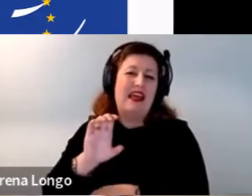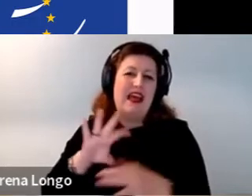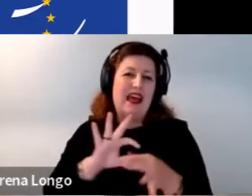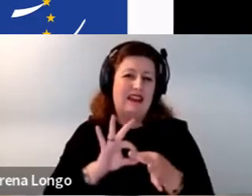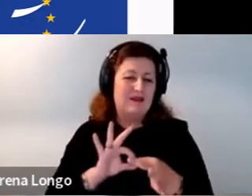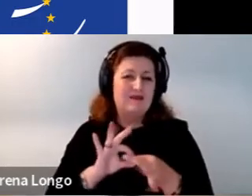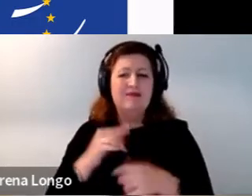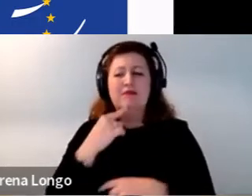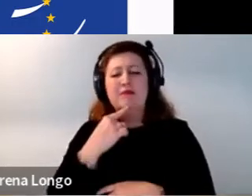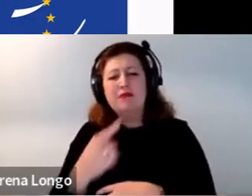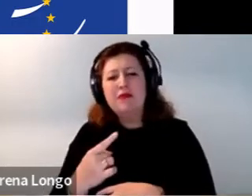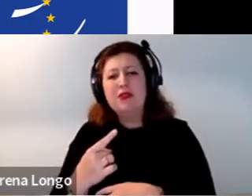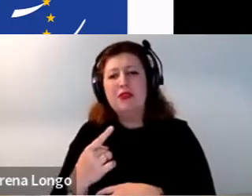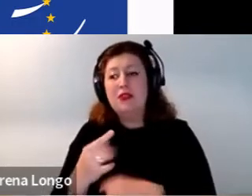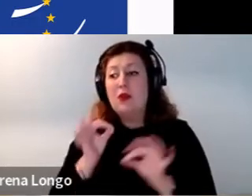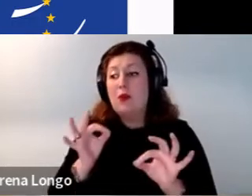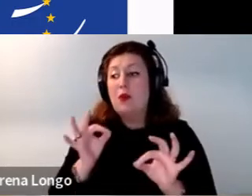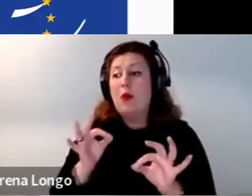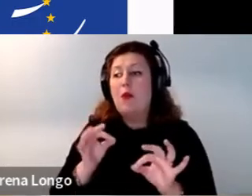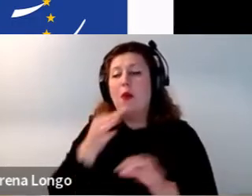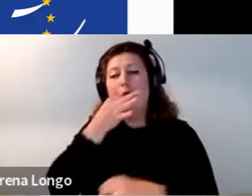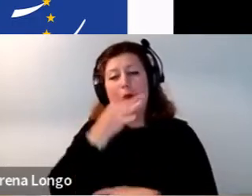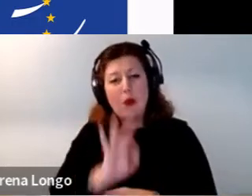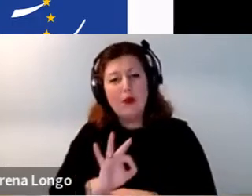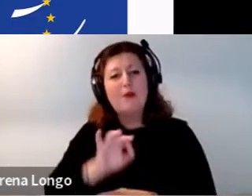di opportunità delle persone disabili del